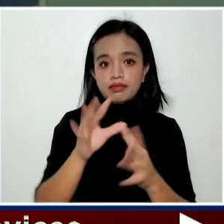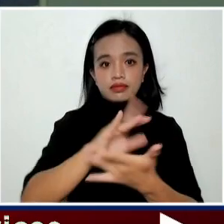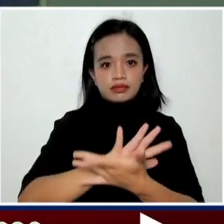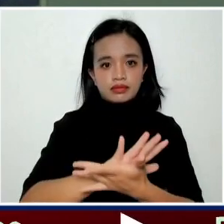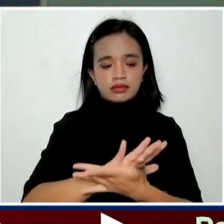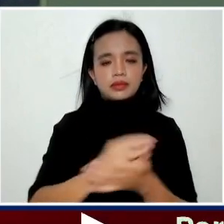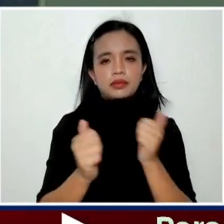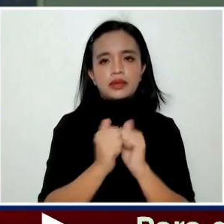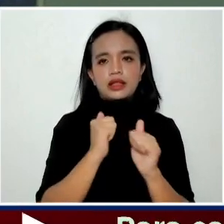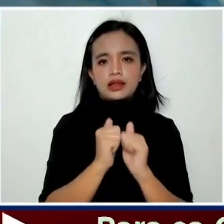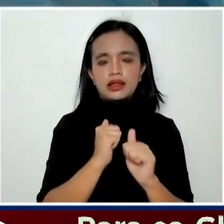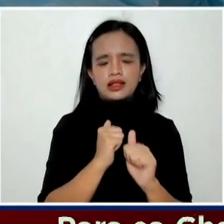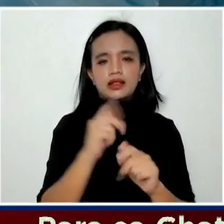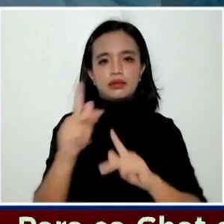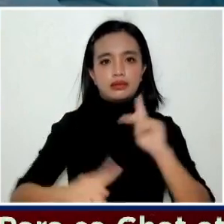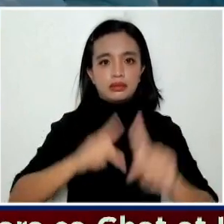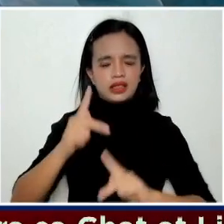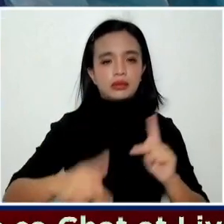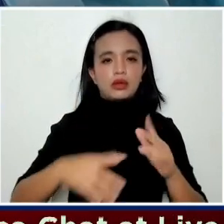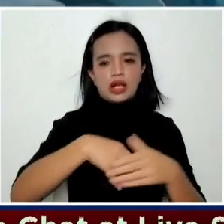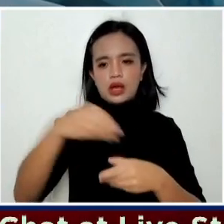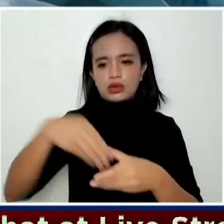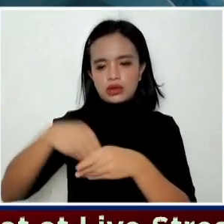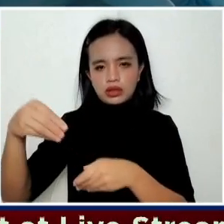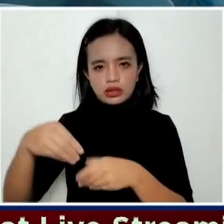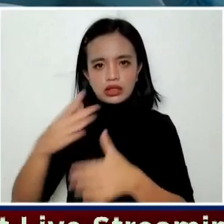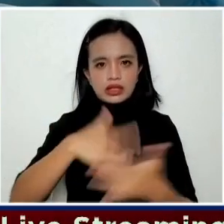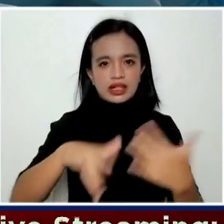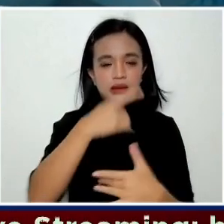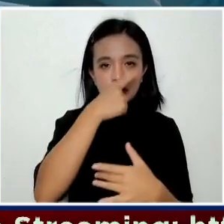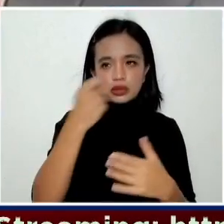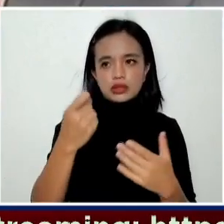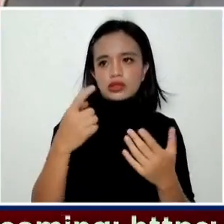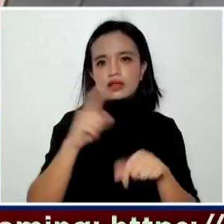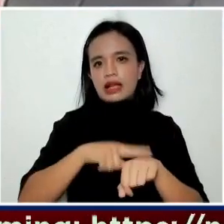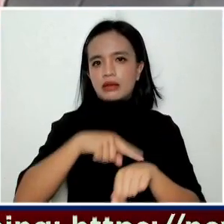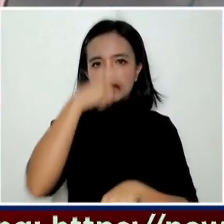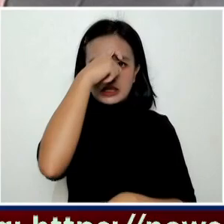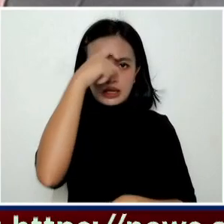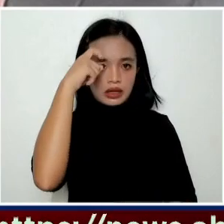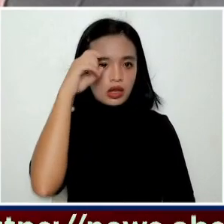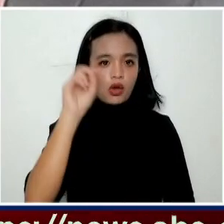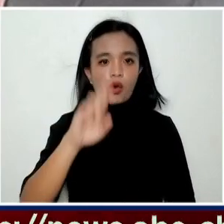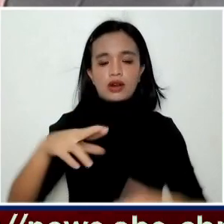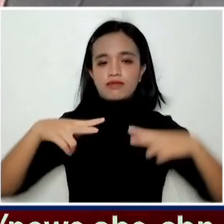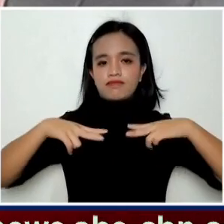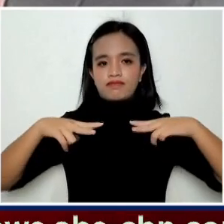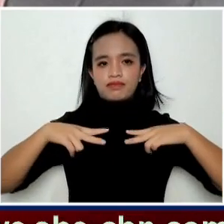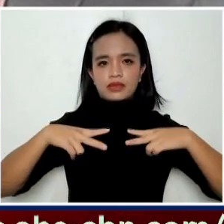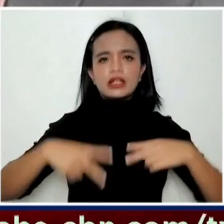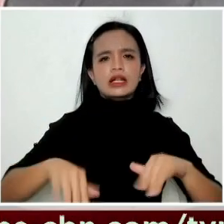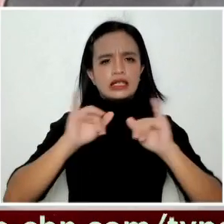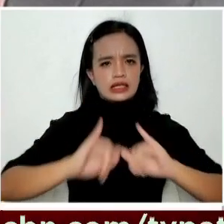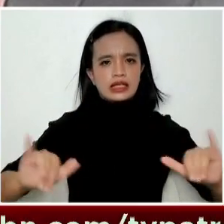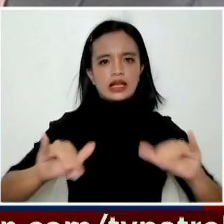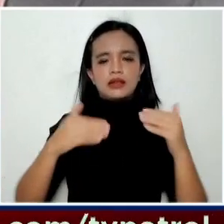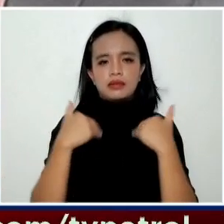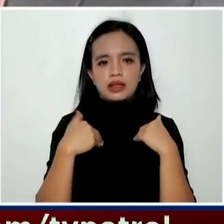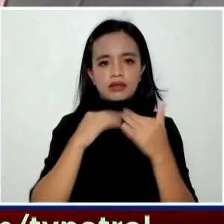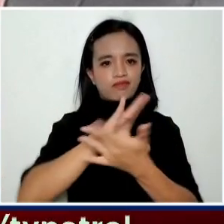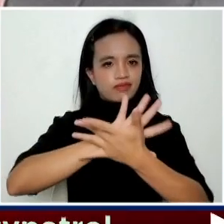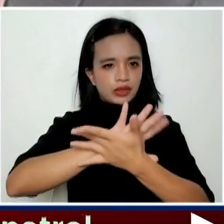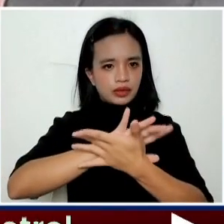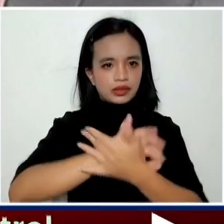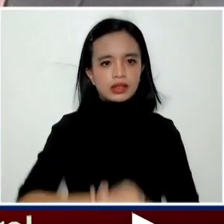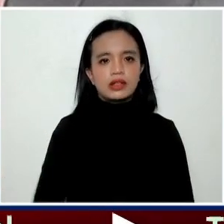ang paglilibot ng publiko dahil sa panahon ng summer o bakasyon. COVID is still with us. The fact that cases are going